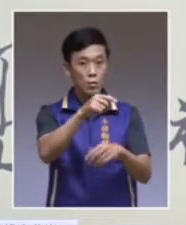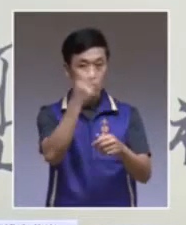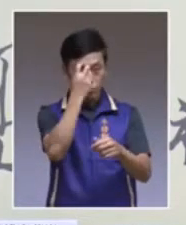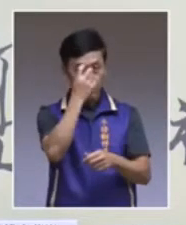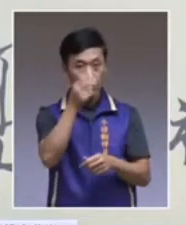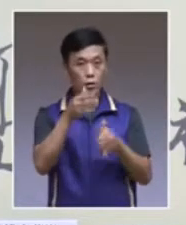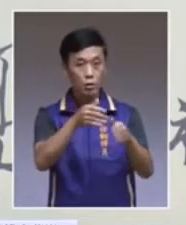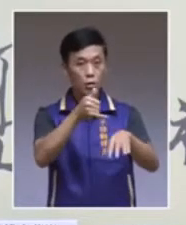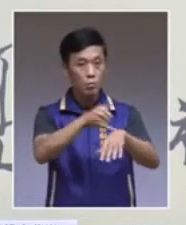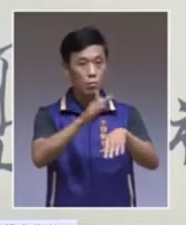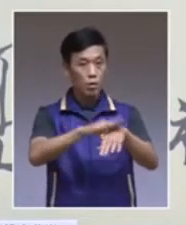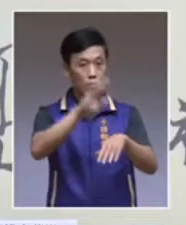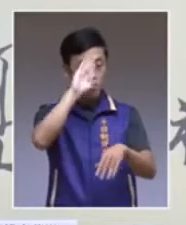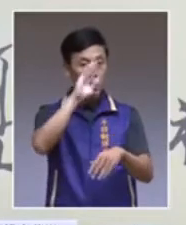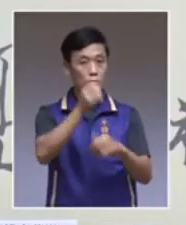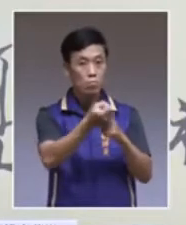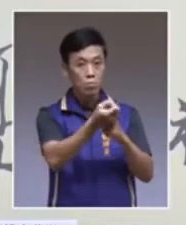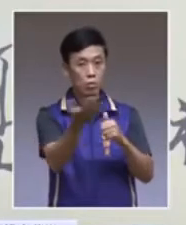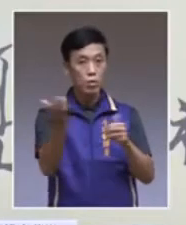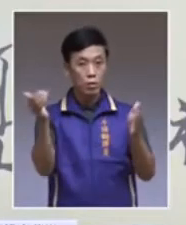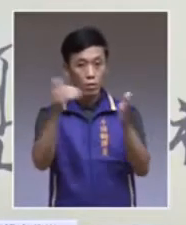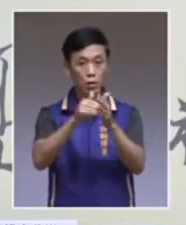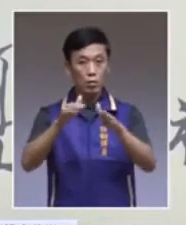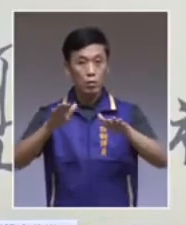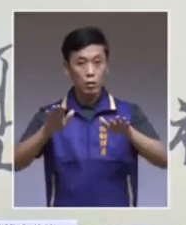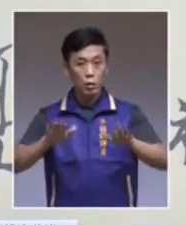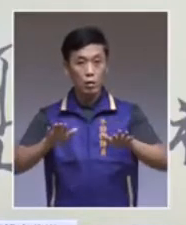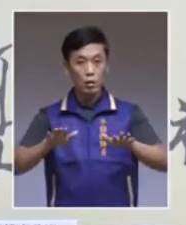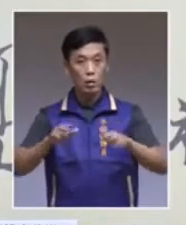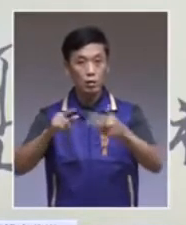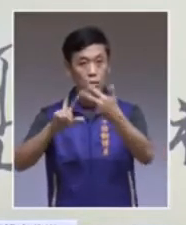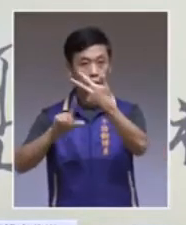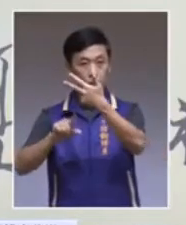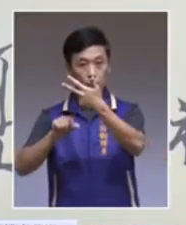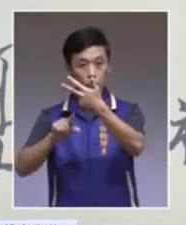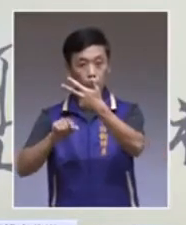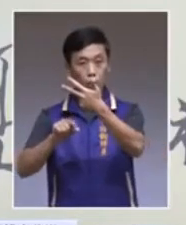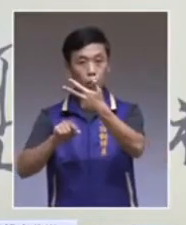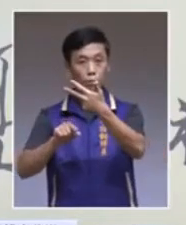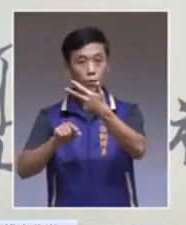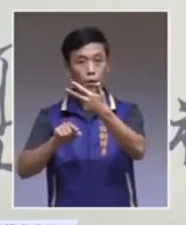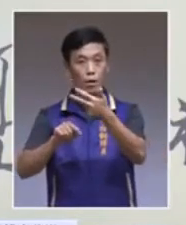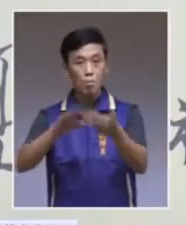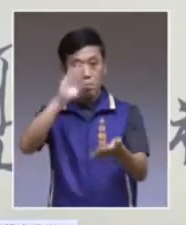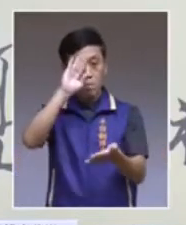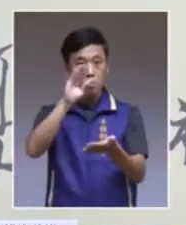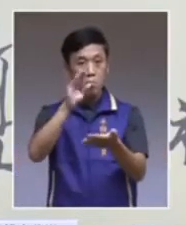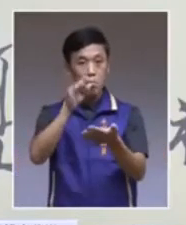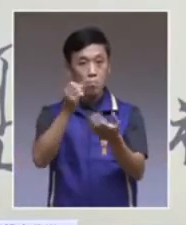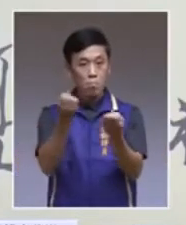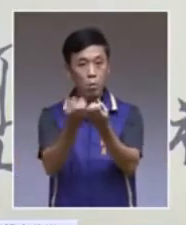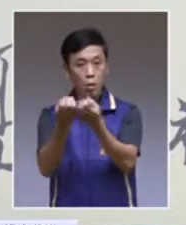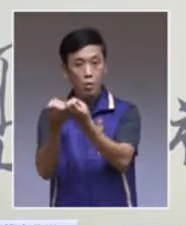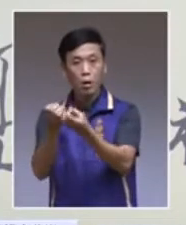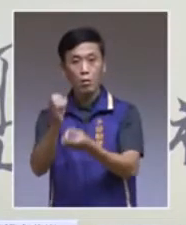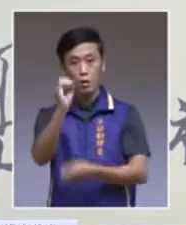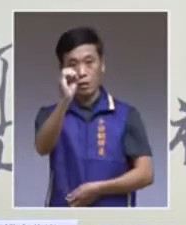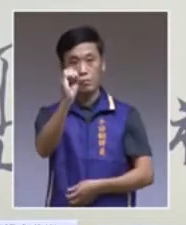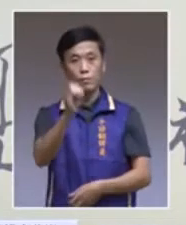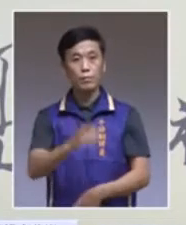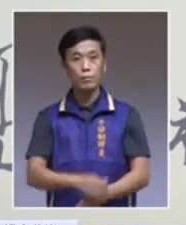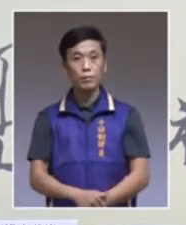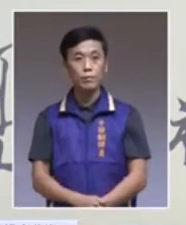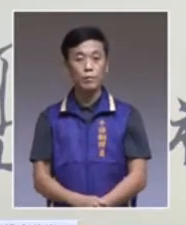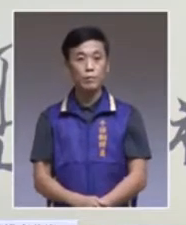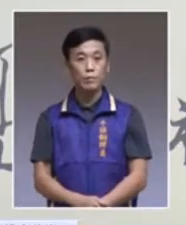登革热到今年的7月都没有任何一例的本土性的登革热，这